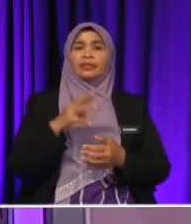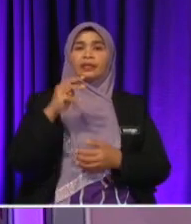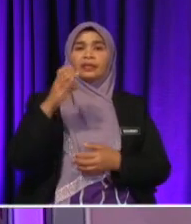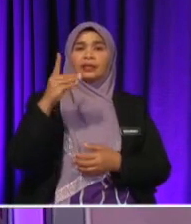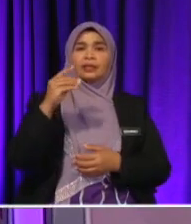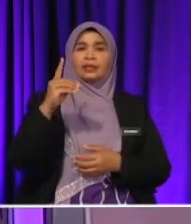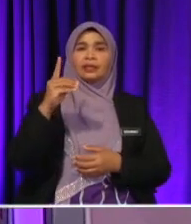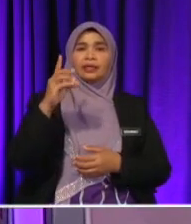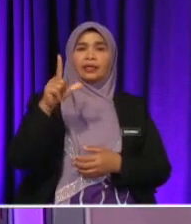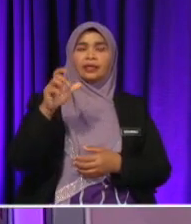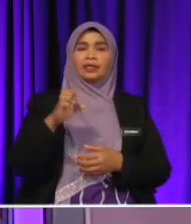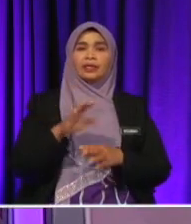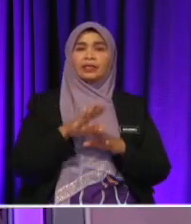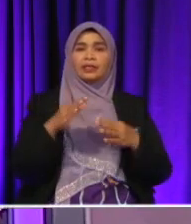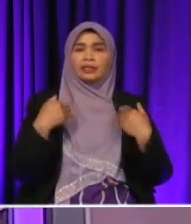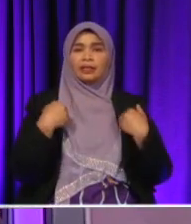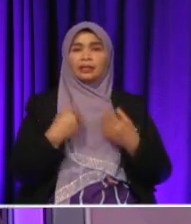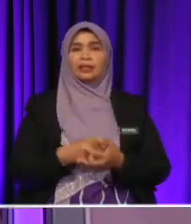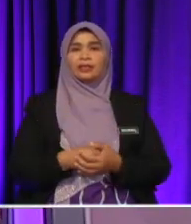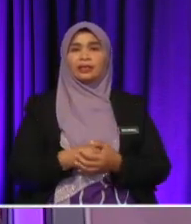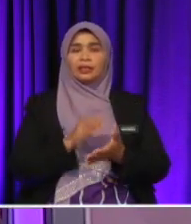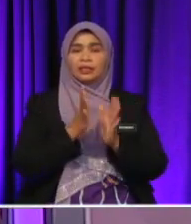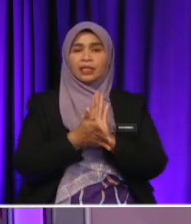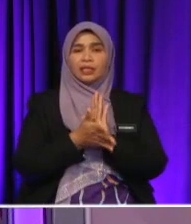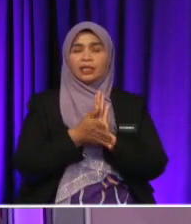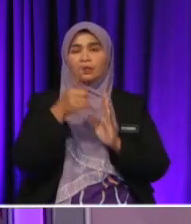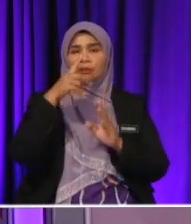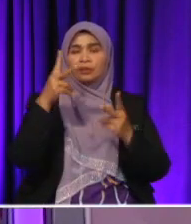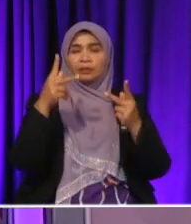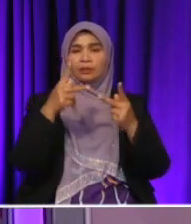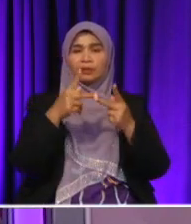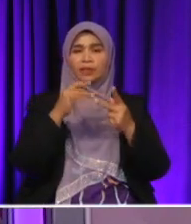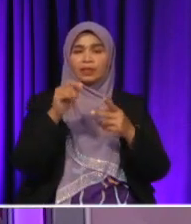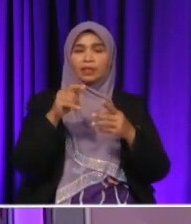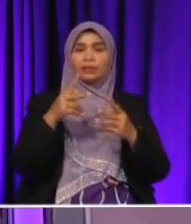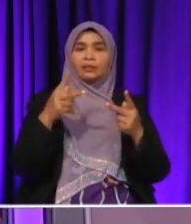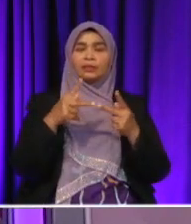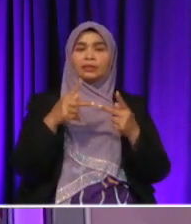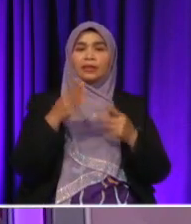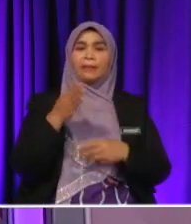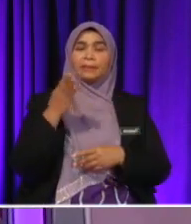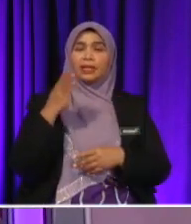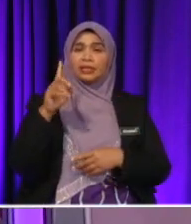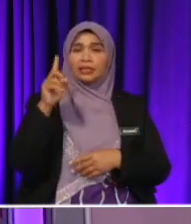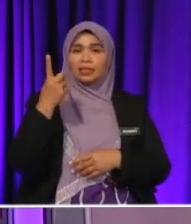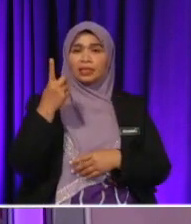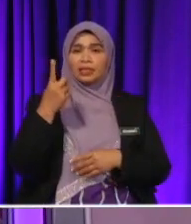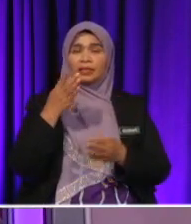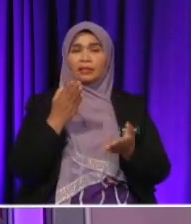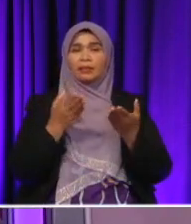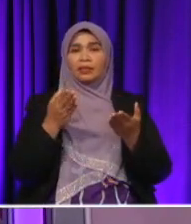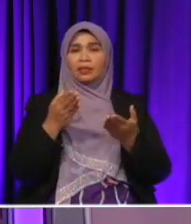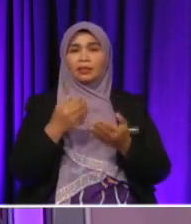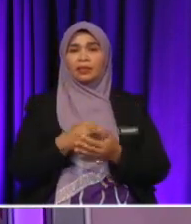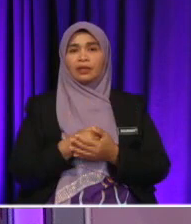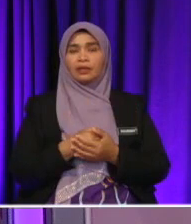tidak ada yang terlalu ekstrim jadi untuk penyesuaiannya adalah penyesuaian biasa-biasa saja Mungkin dia